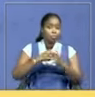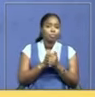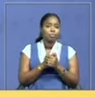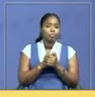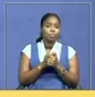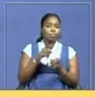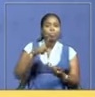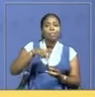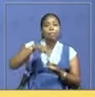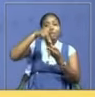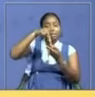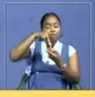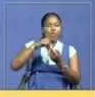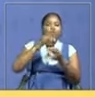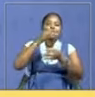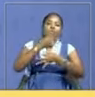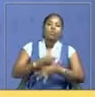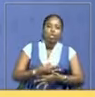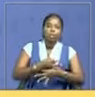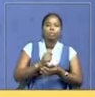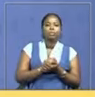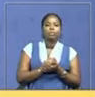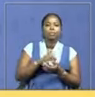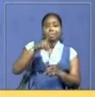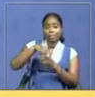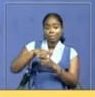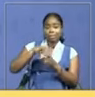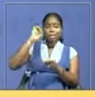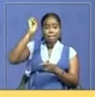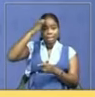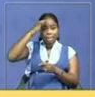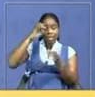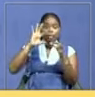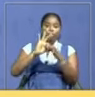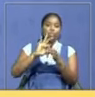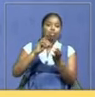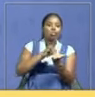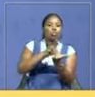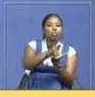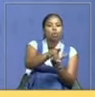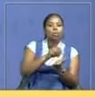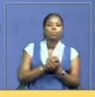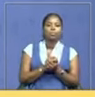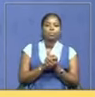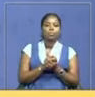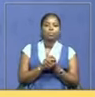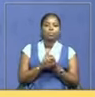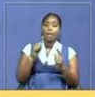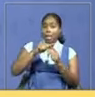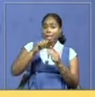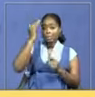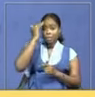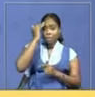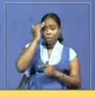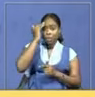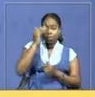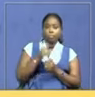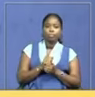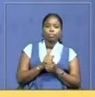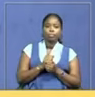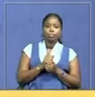fondamentaux de la justice dans un état de droit sinon pour en rappeler laquintessence à savoir la